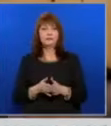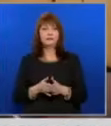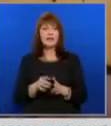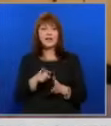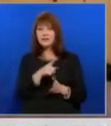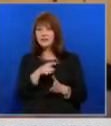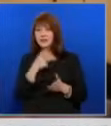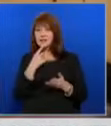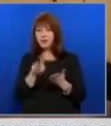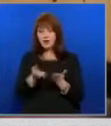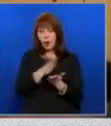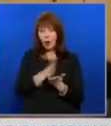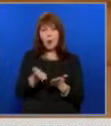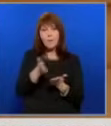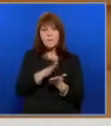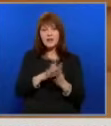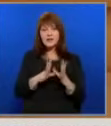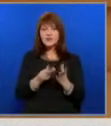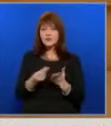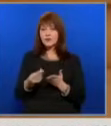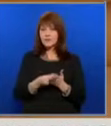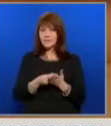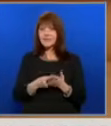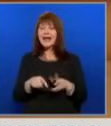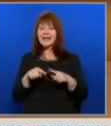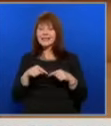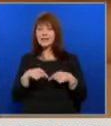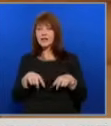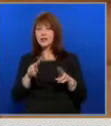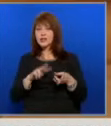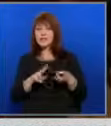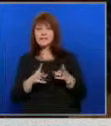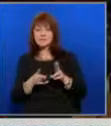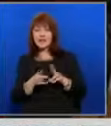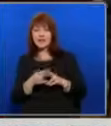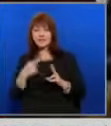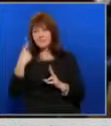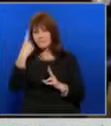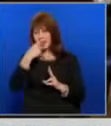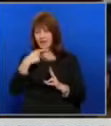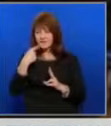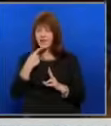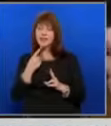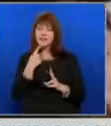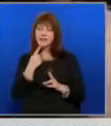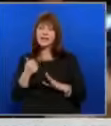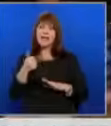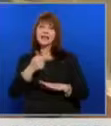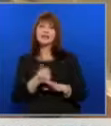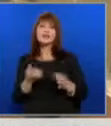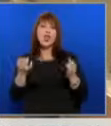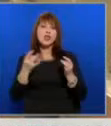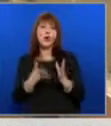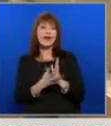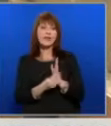Където и да разгърна, всичко е разписано. Административният съд реши да смени изцяло вещите лица и да се назначи нова експертиза, което означава и